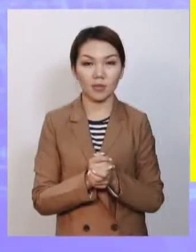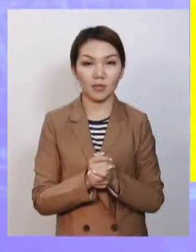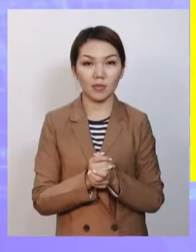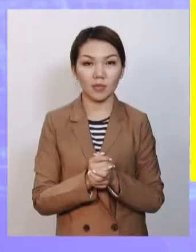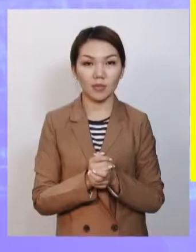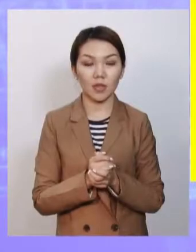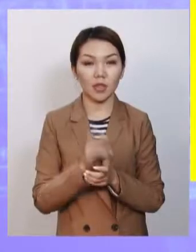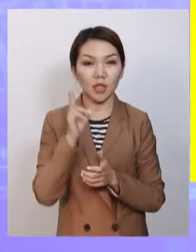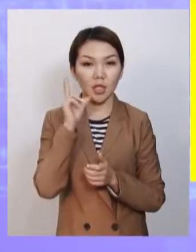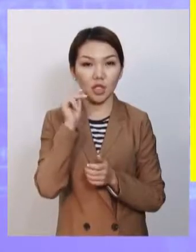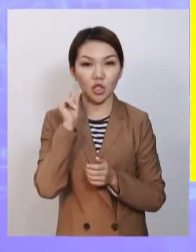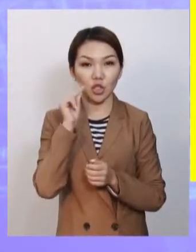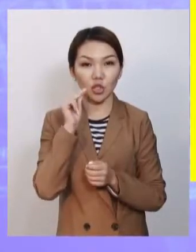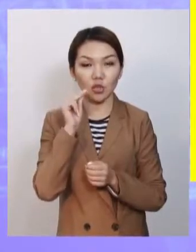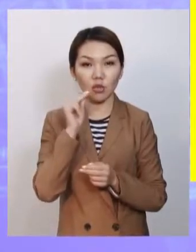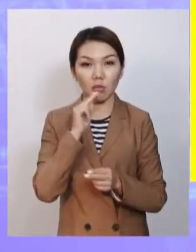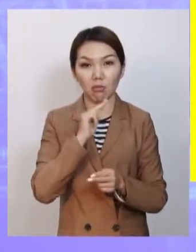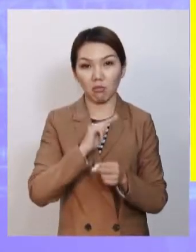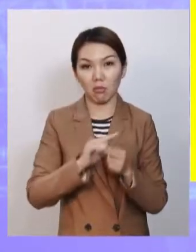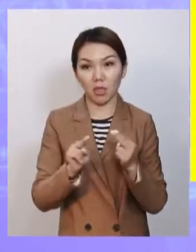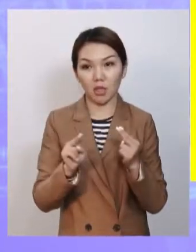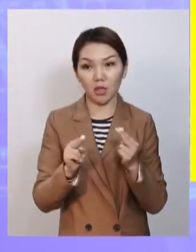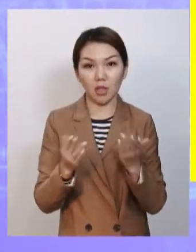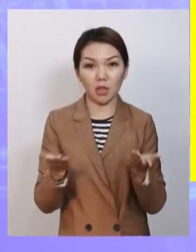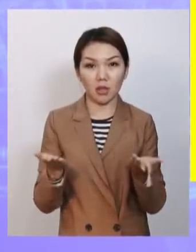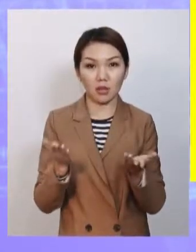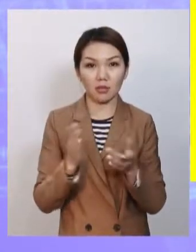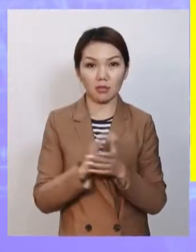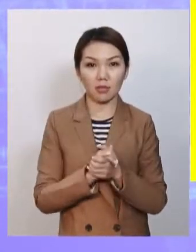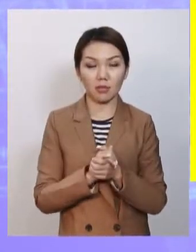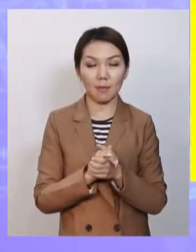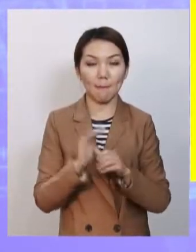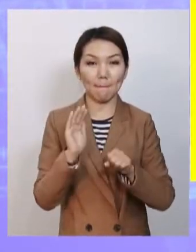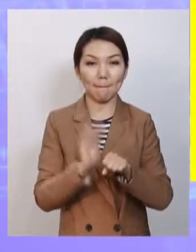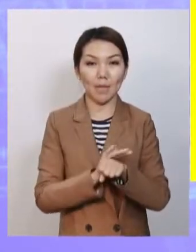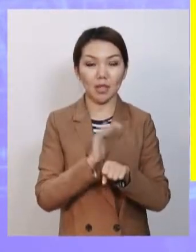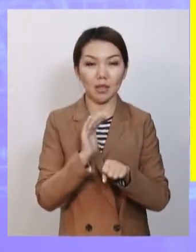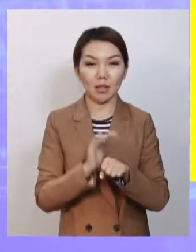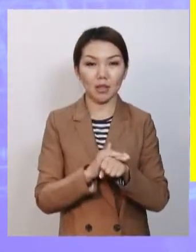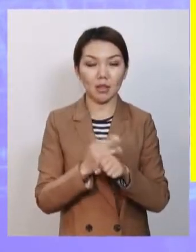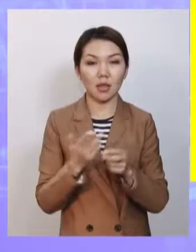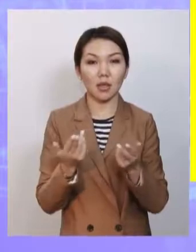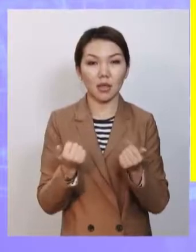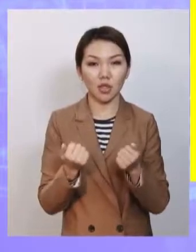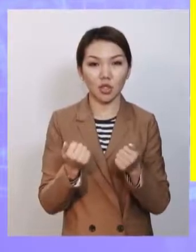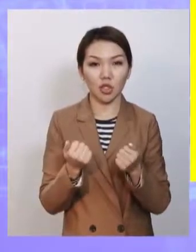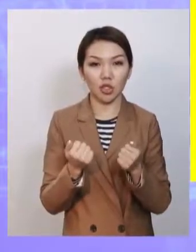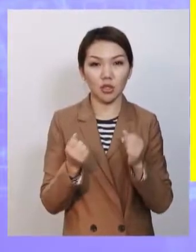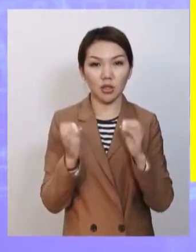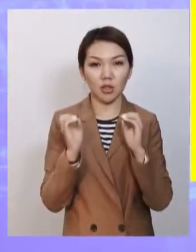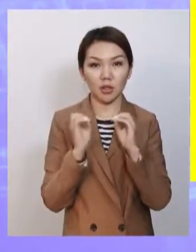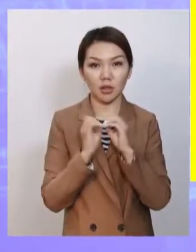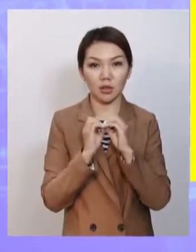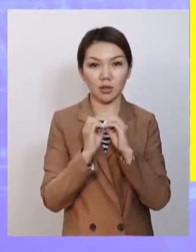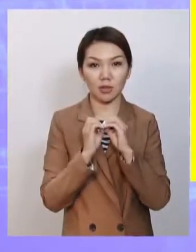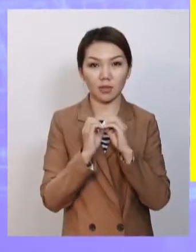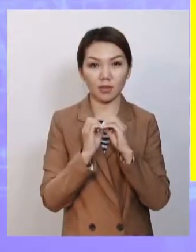число потерялась молодцы конечно 10